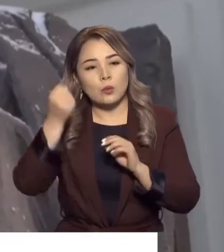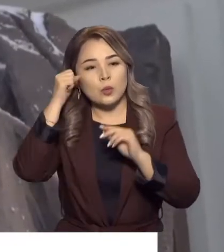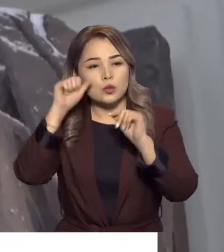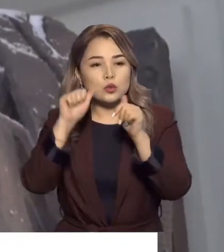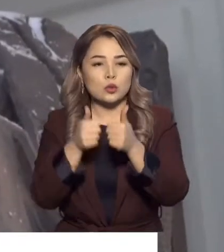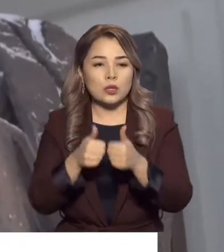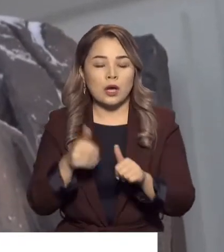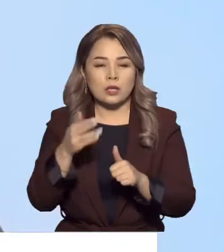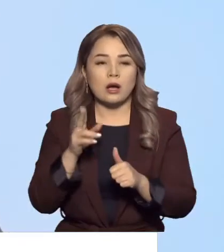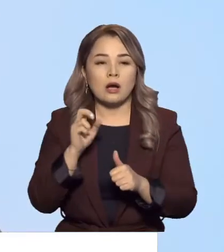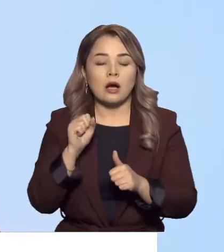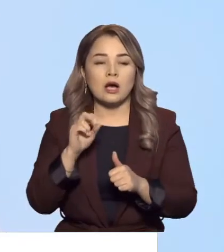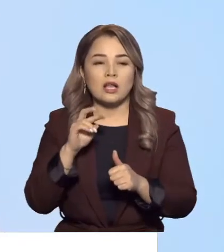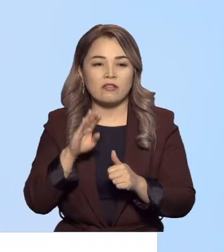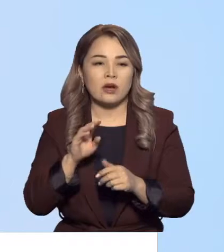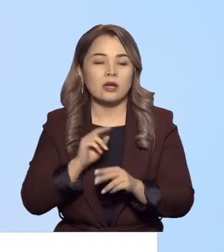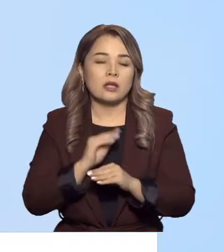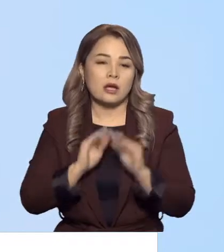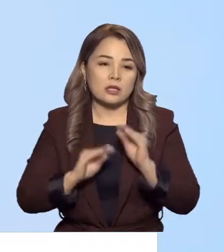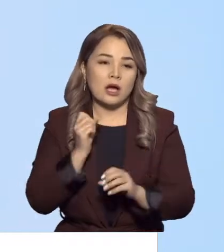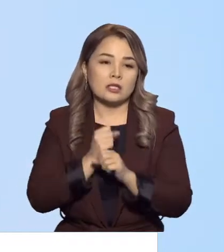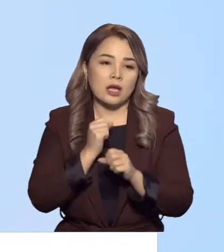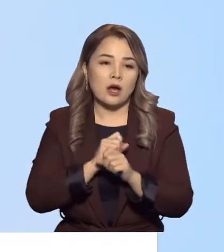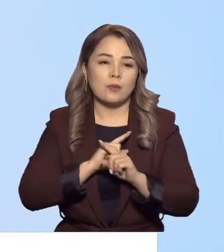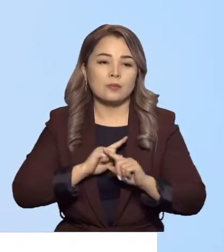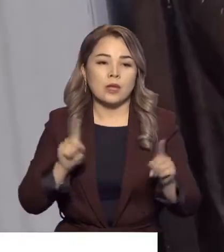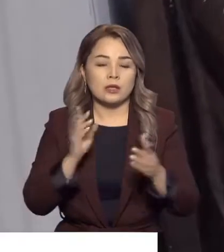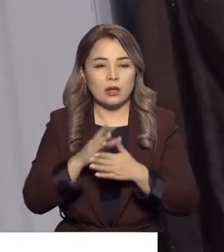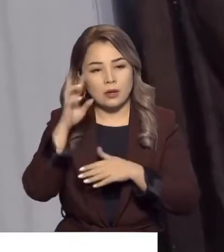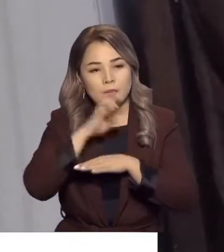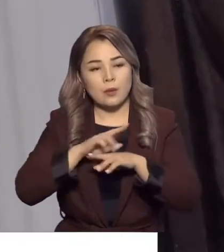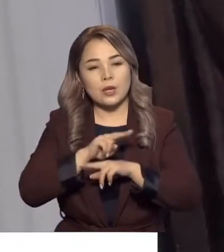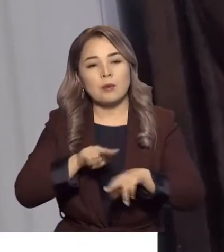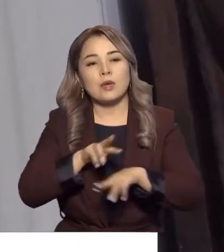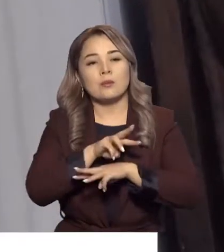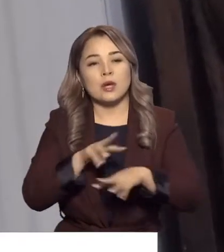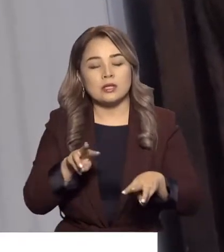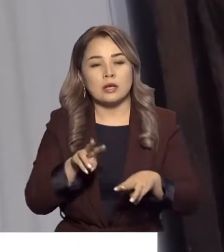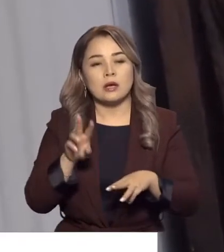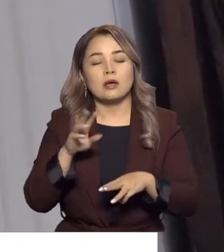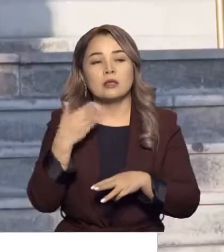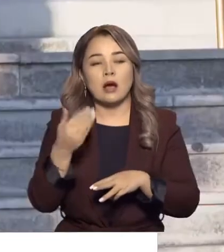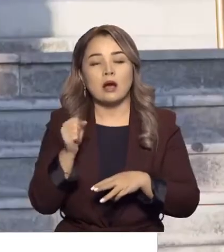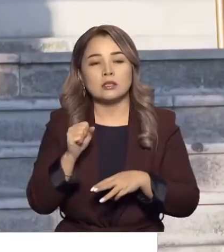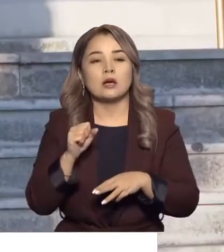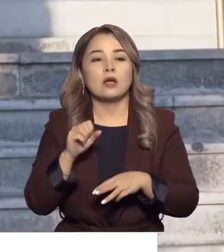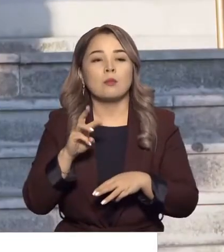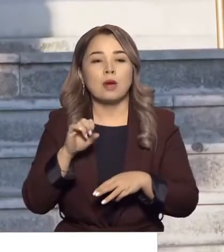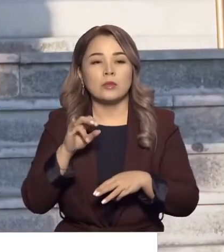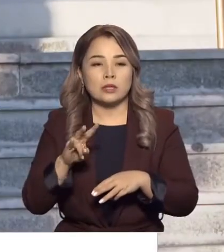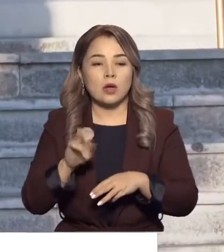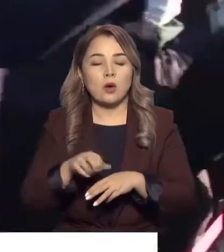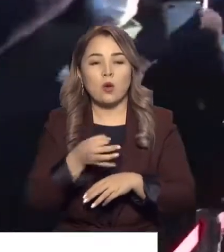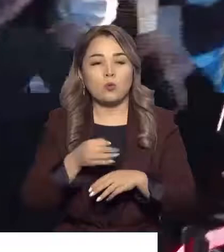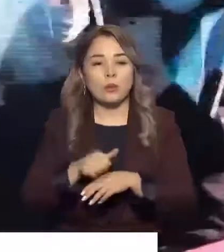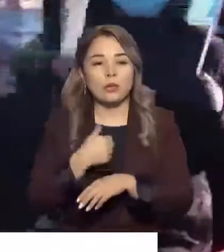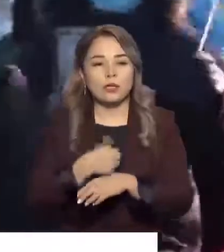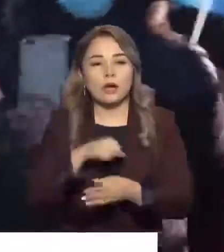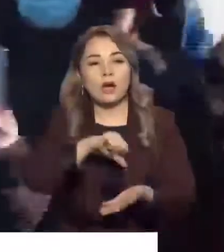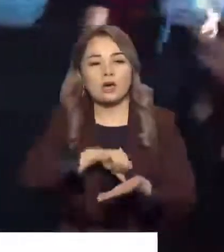Нұрбол Қалиев жасаған. Көрікті композицияның ашылу салтанатына еліміздің премьер-министрі Асқар Мамин және облыс басшылығы қатысты.